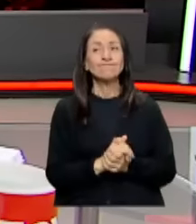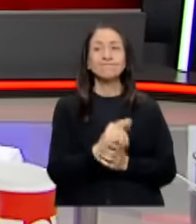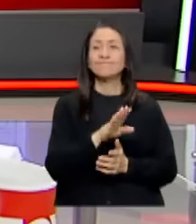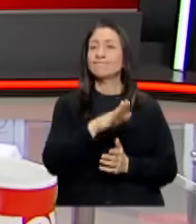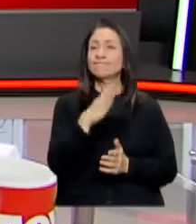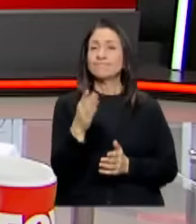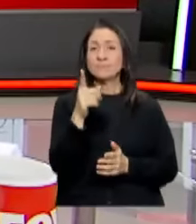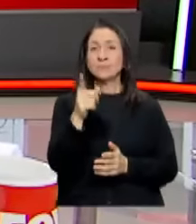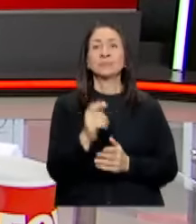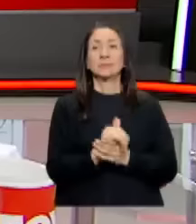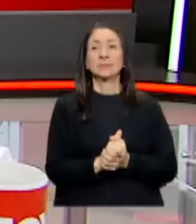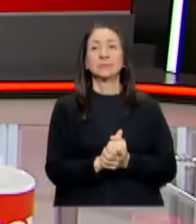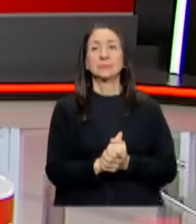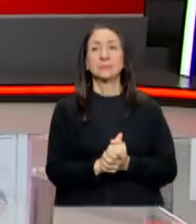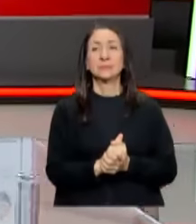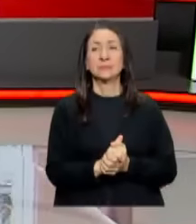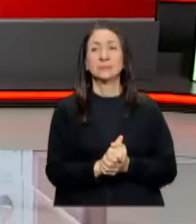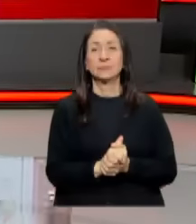şimdi.